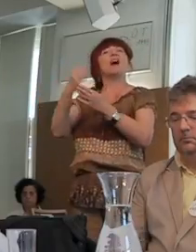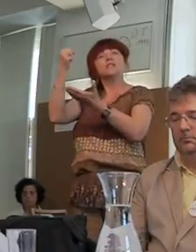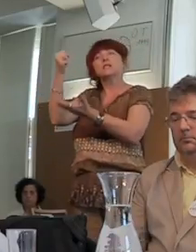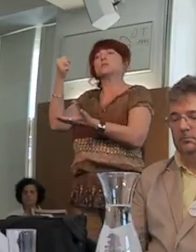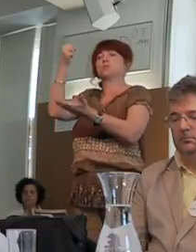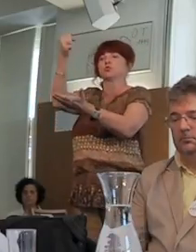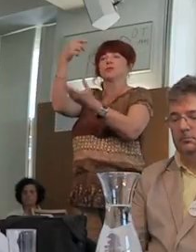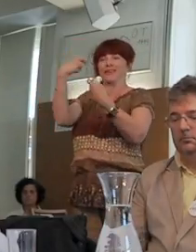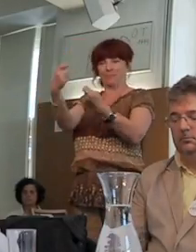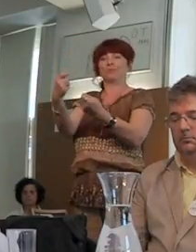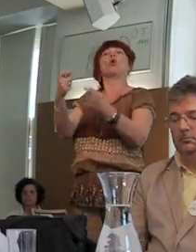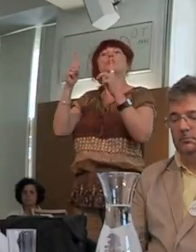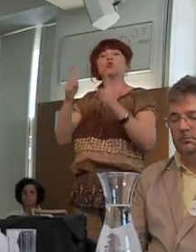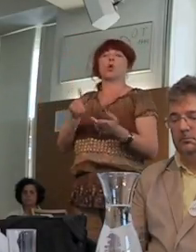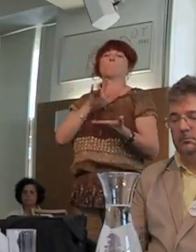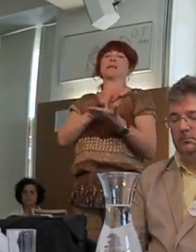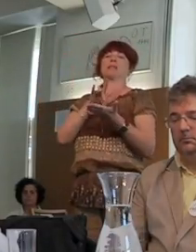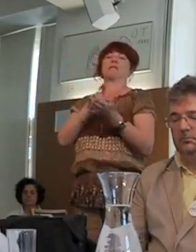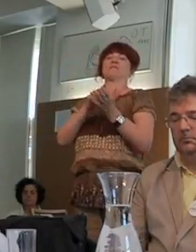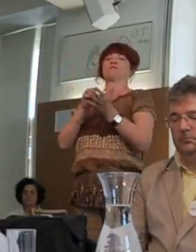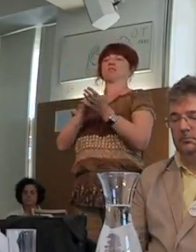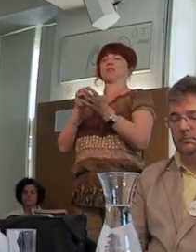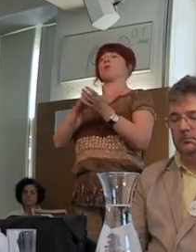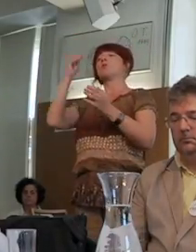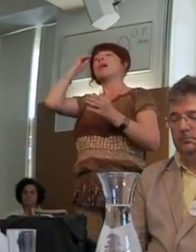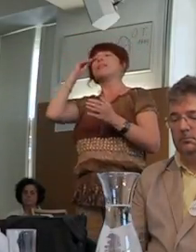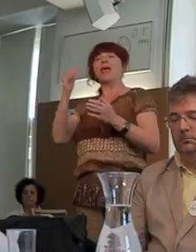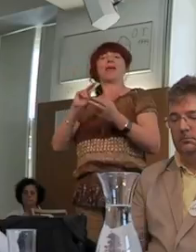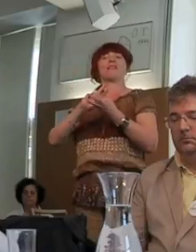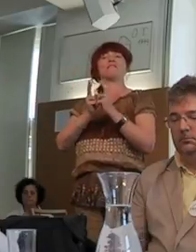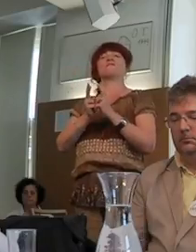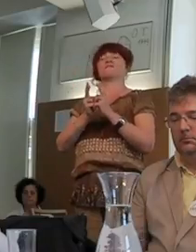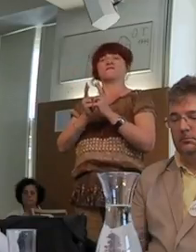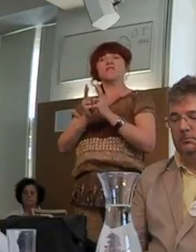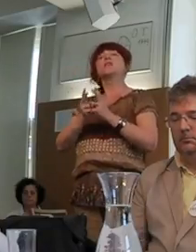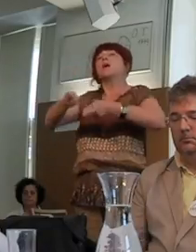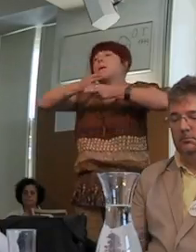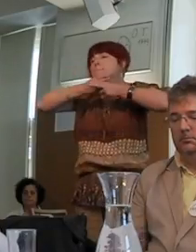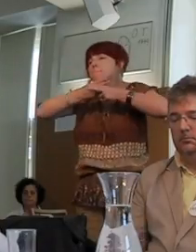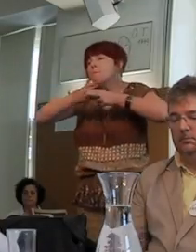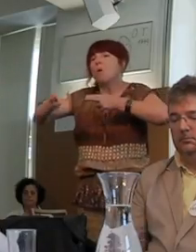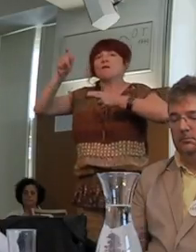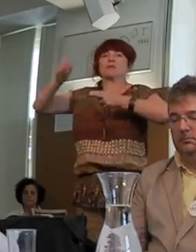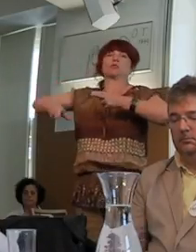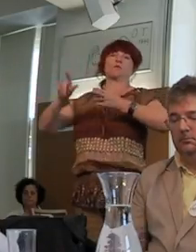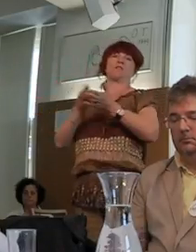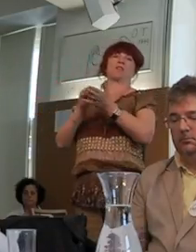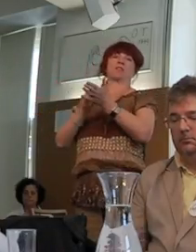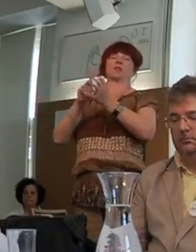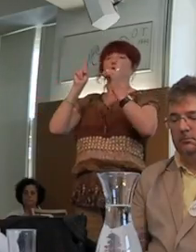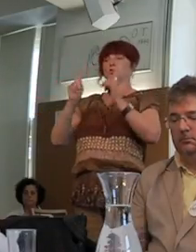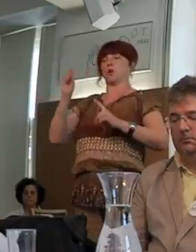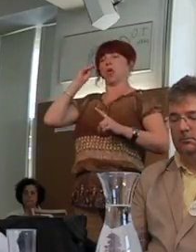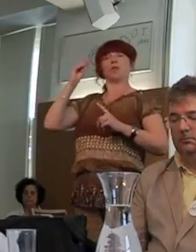verwenden und lernen, sie so zu verwenden, wie es die Profis, die Brands, die